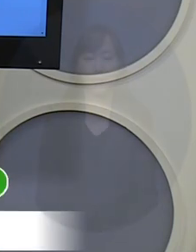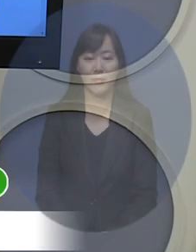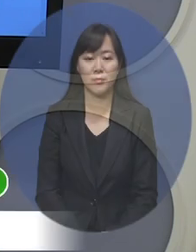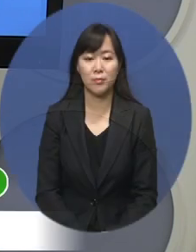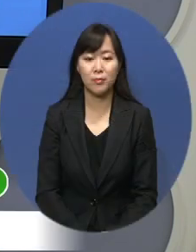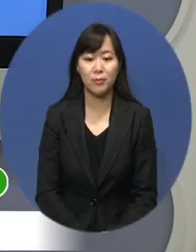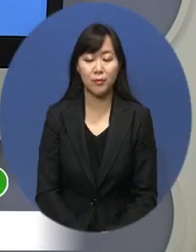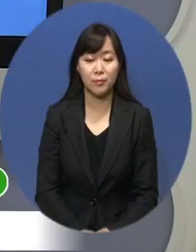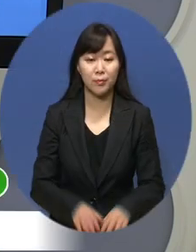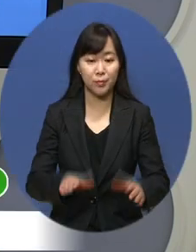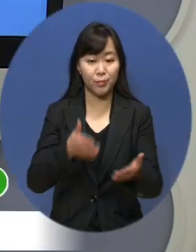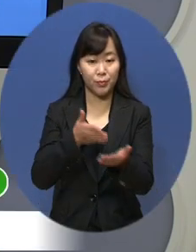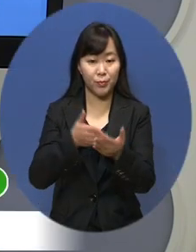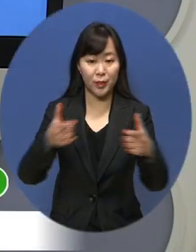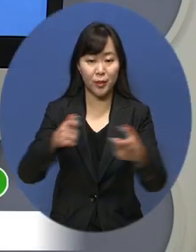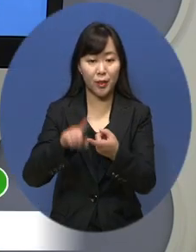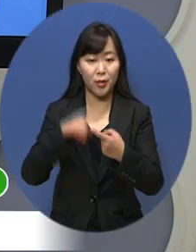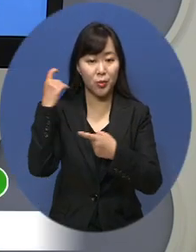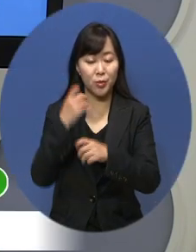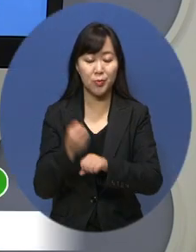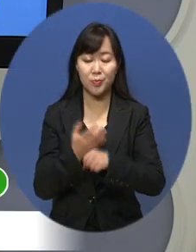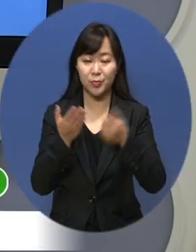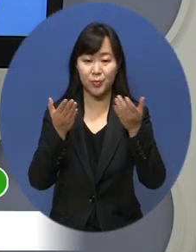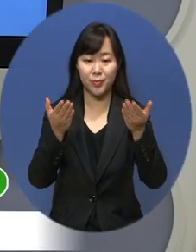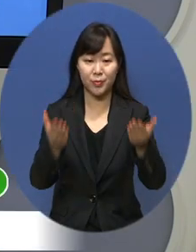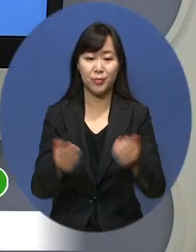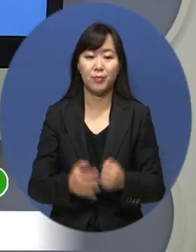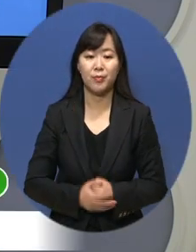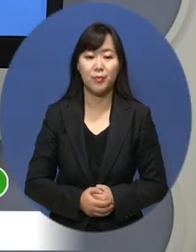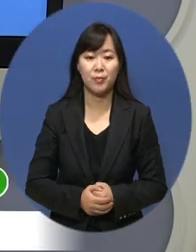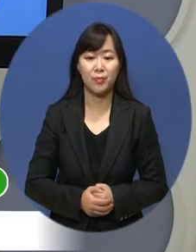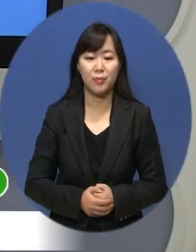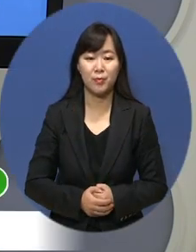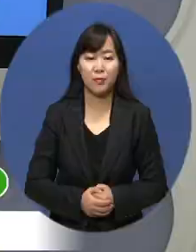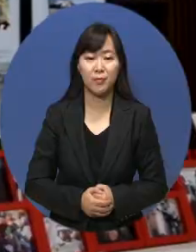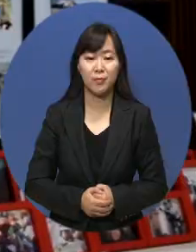11월 19일 목요일 만만한 뉴스는 지역 네트워크 소식으로 함께합니다.